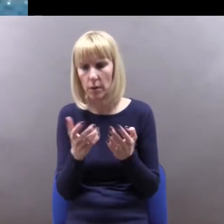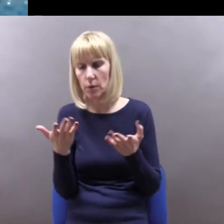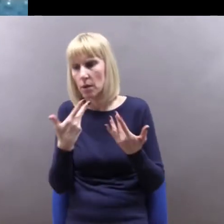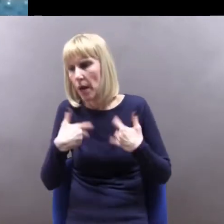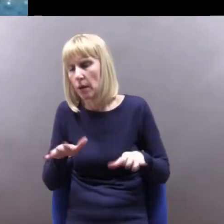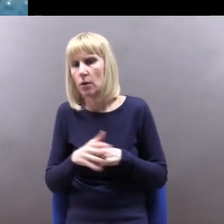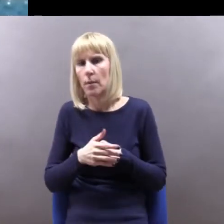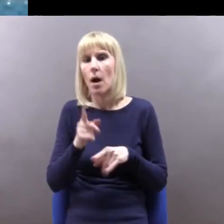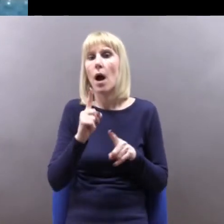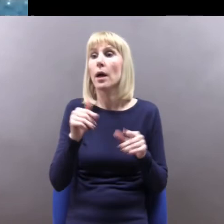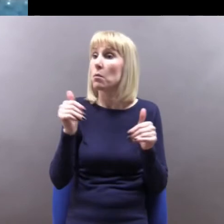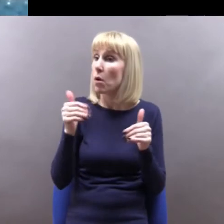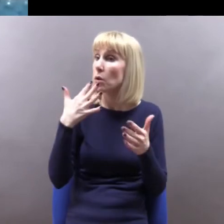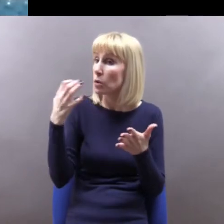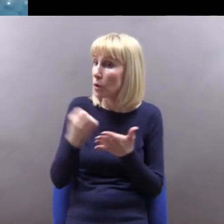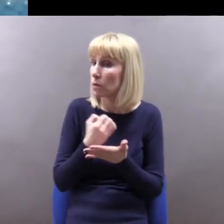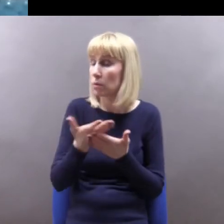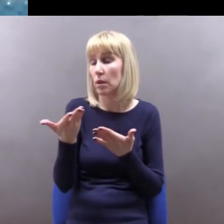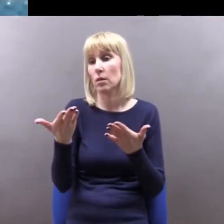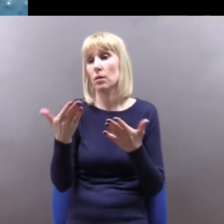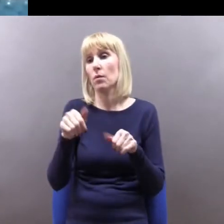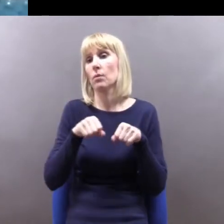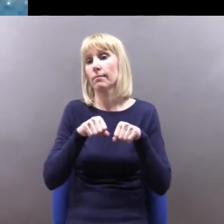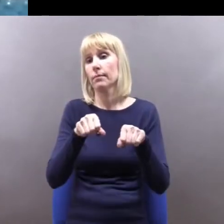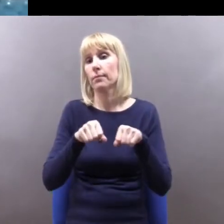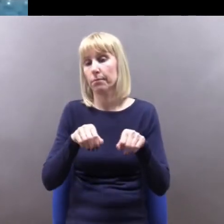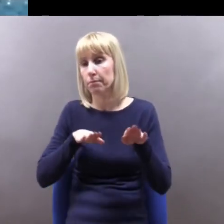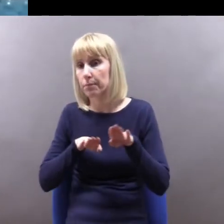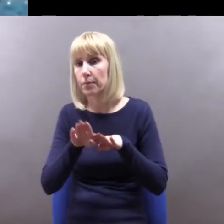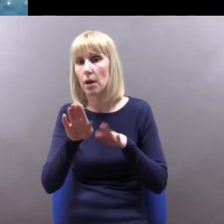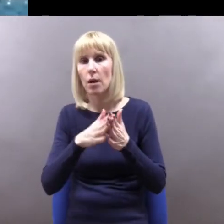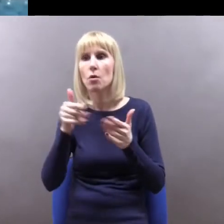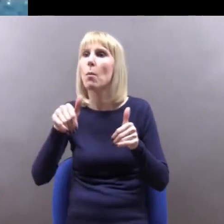i tak dalej. A jakby tam mogły korzystać matki z dziećmi, to może